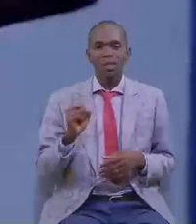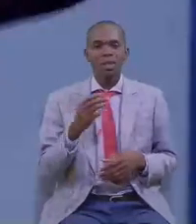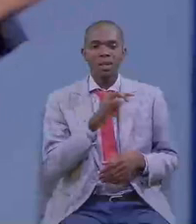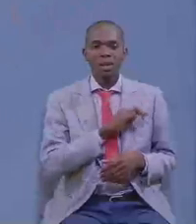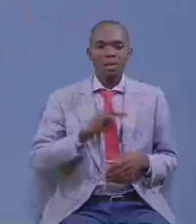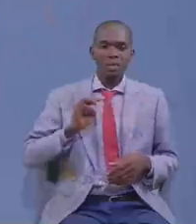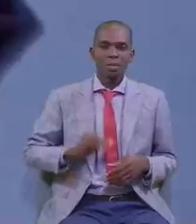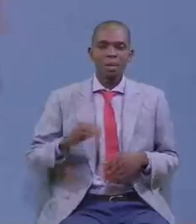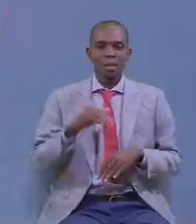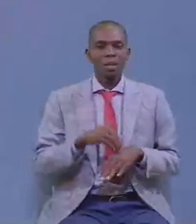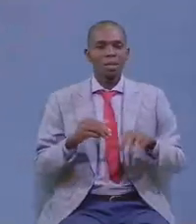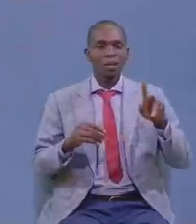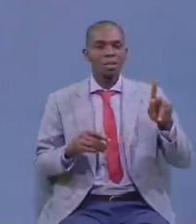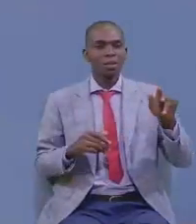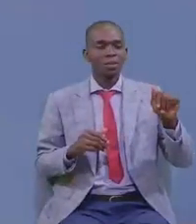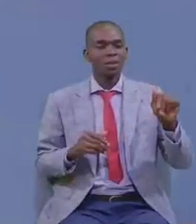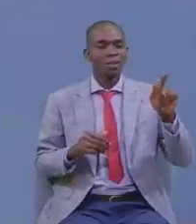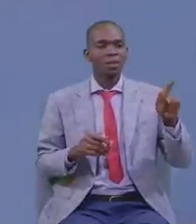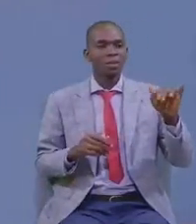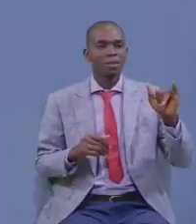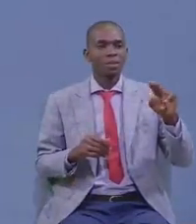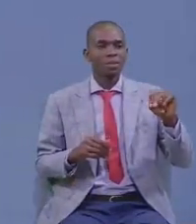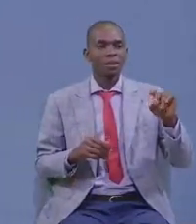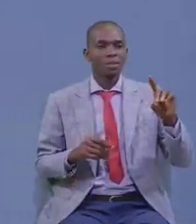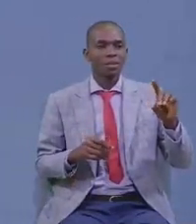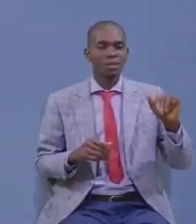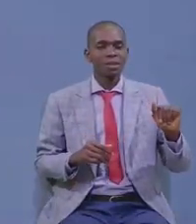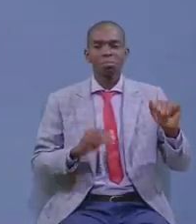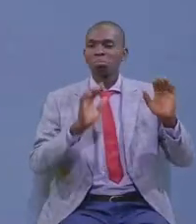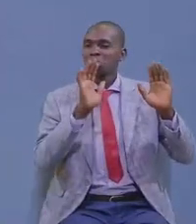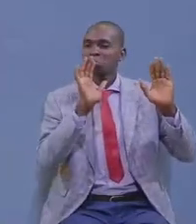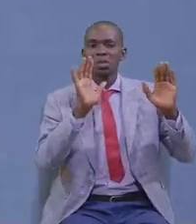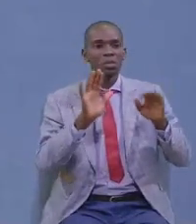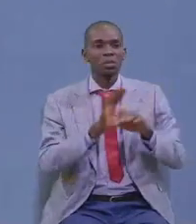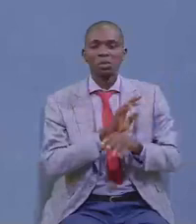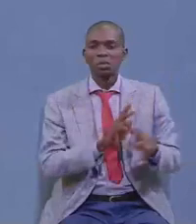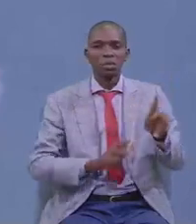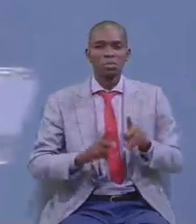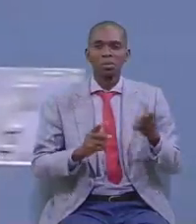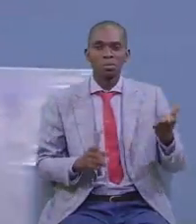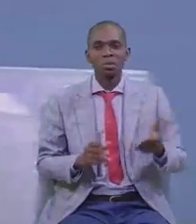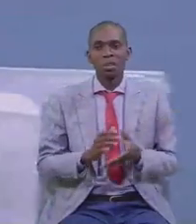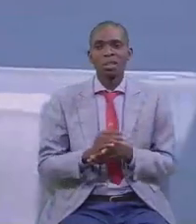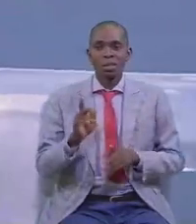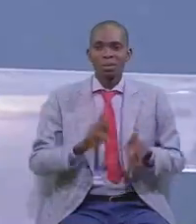Des gens de Kakina, de Hydrada, merveilleux.